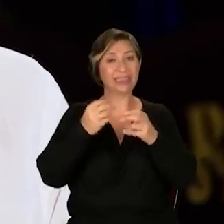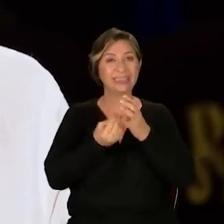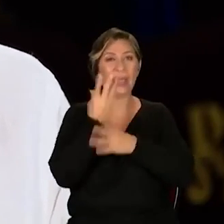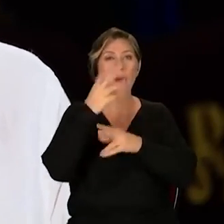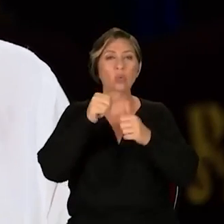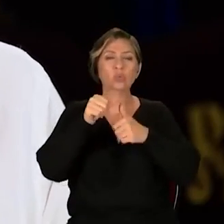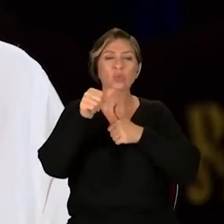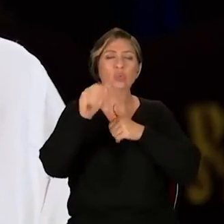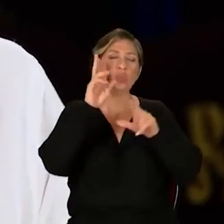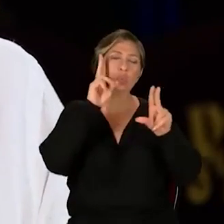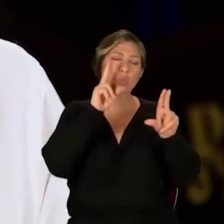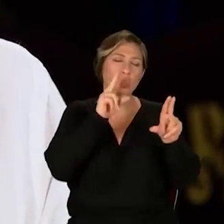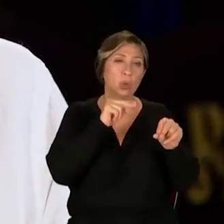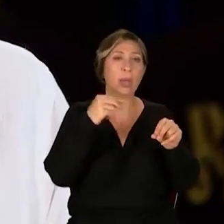için...